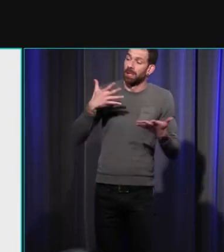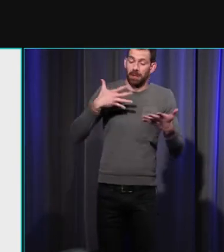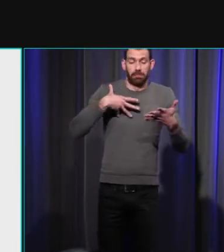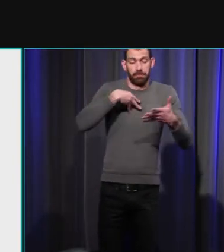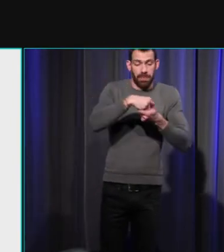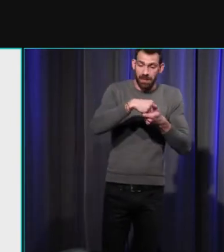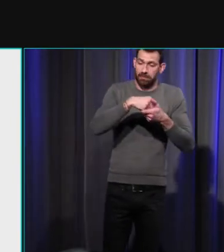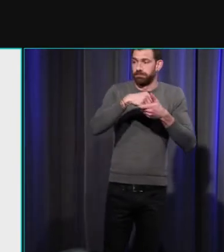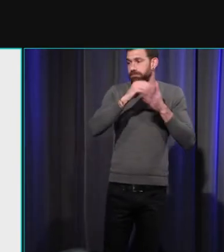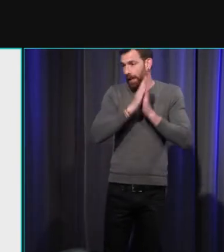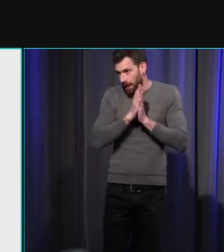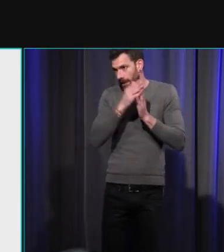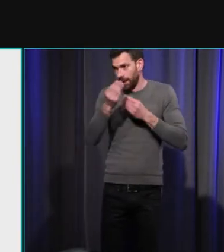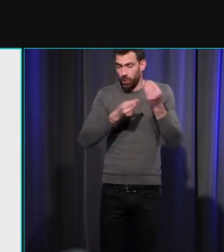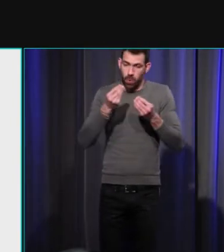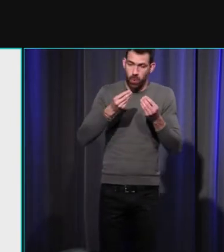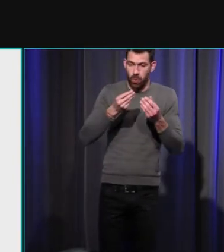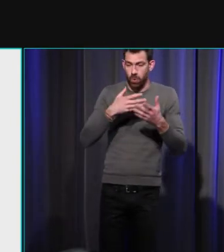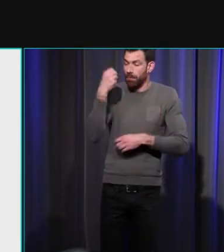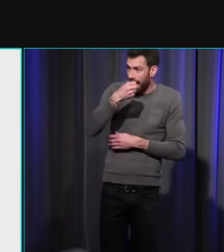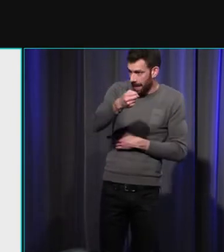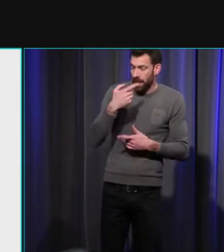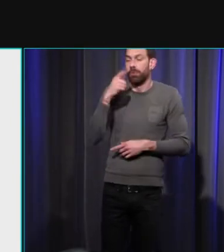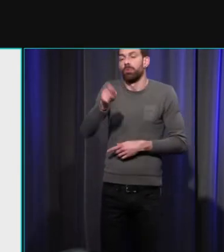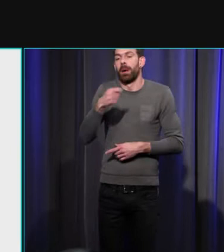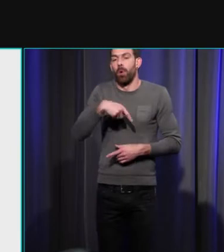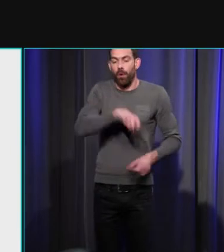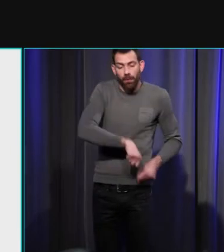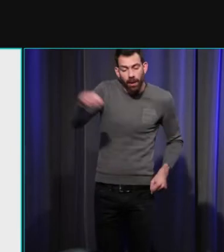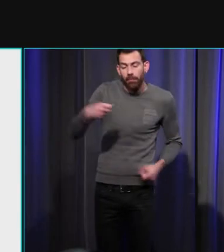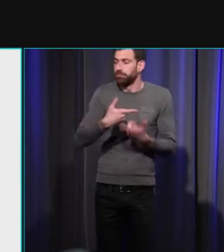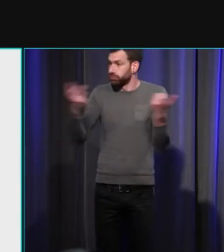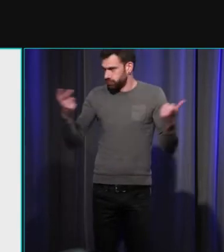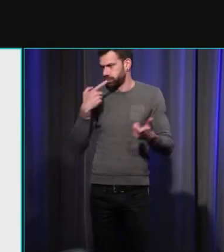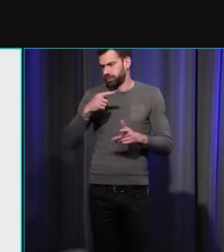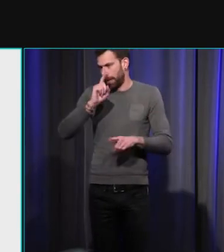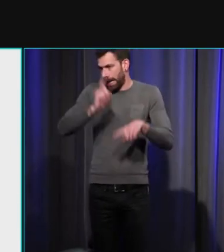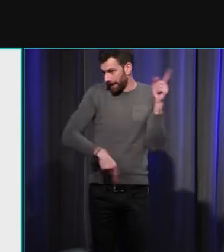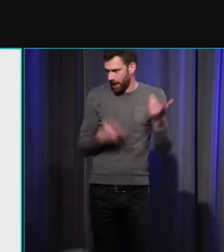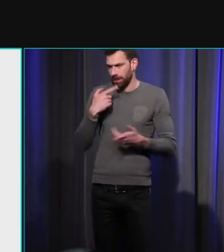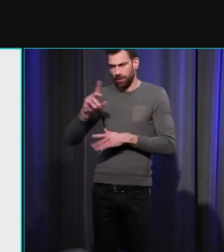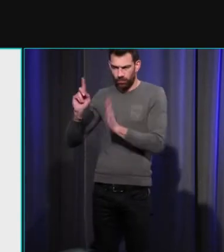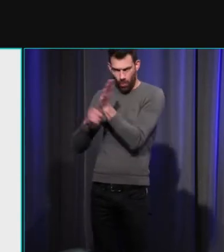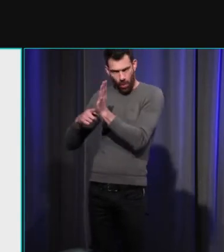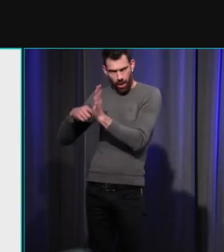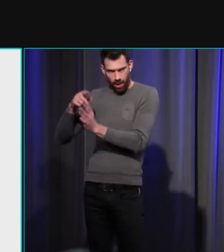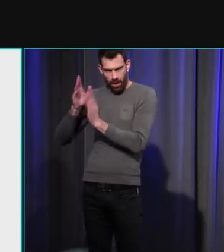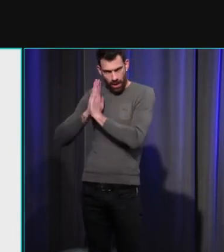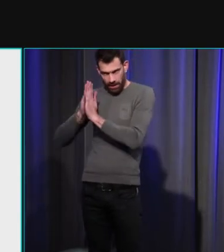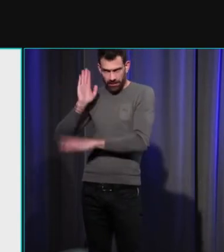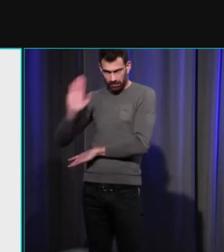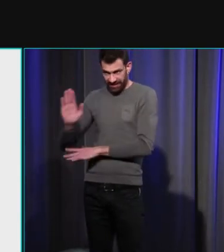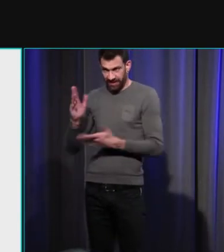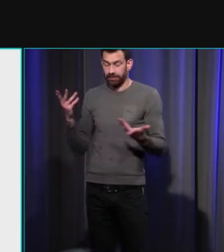on n'a pas droit porter des armes c'est un des grands principes du droit canonique médiévale du droit de l'église et très vite